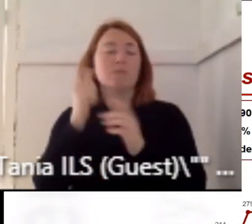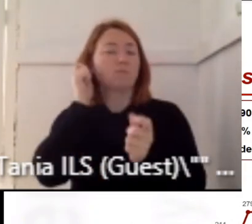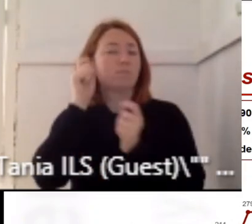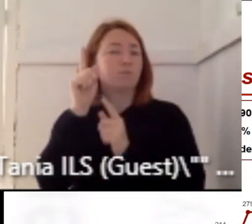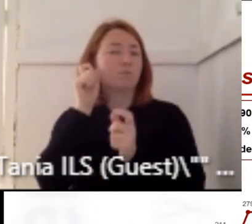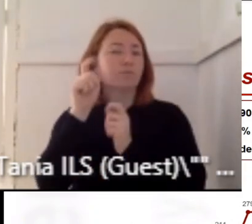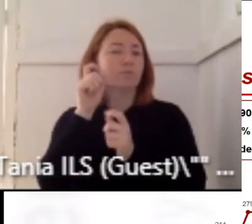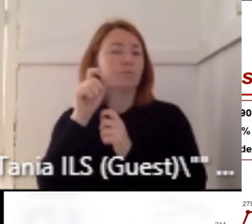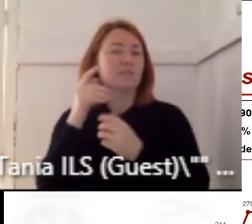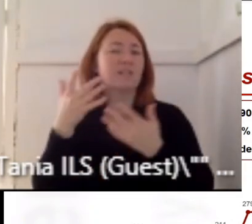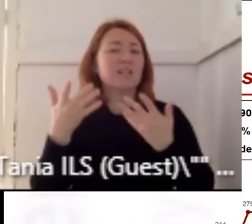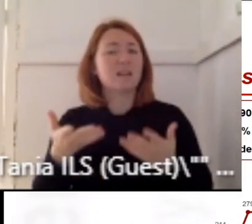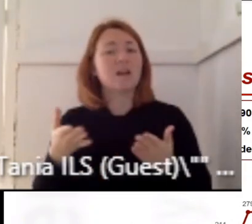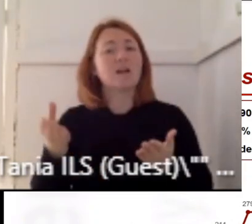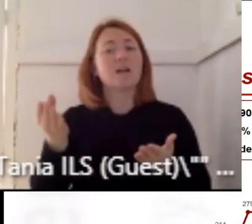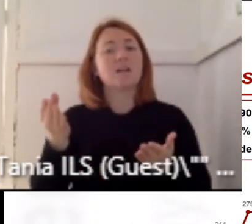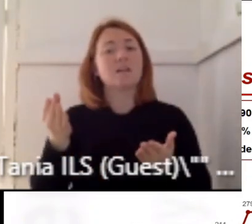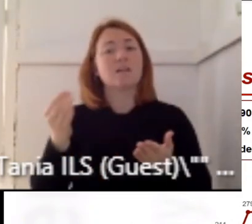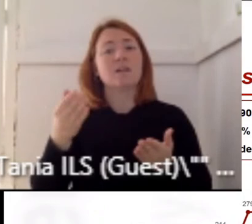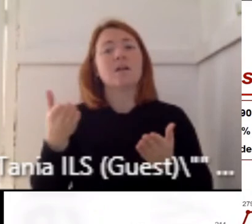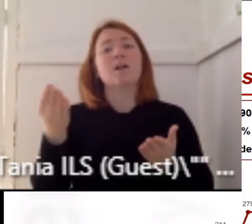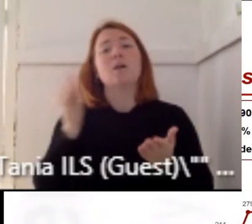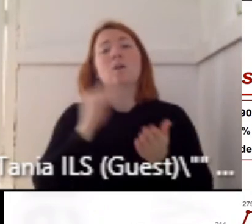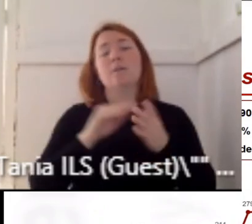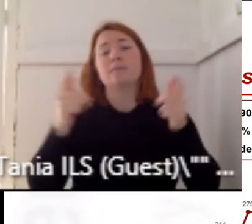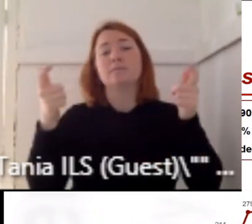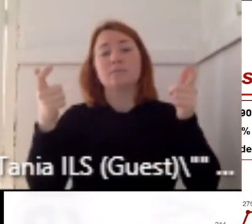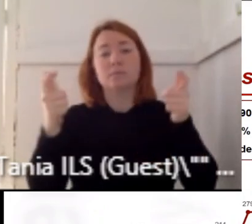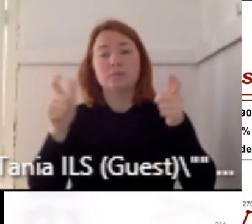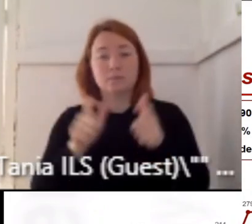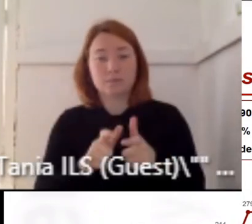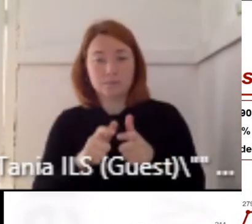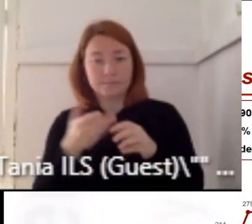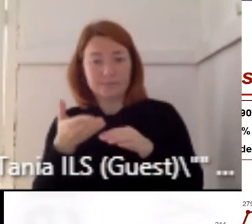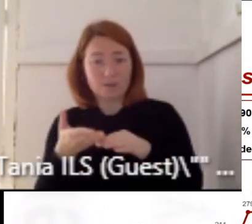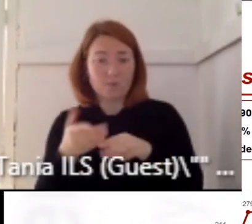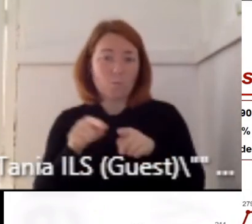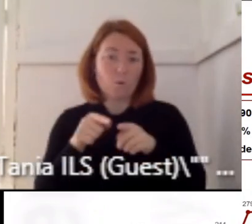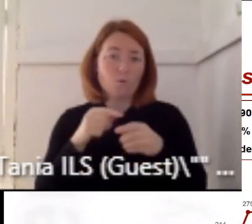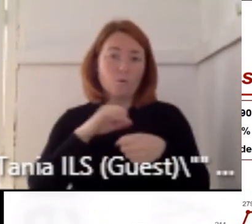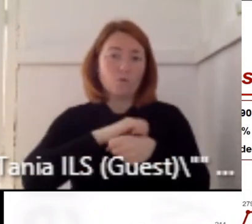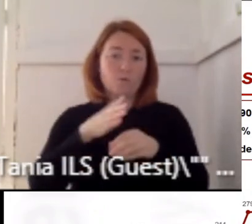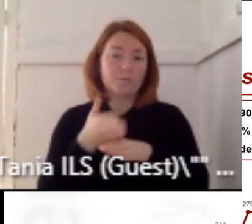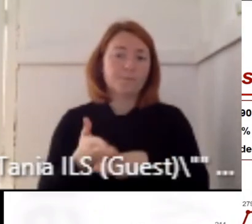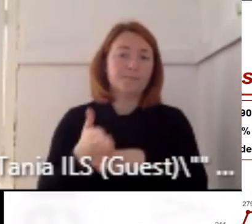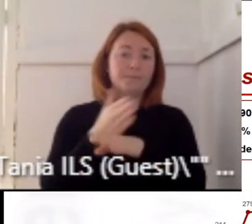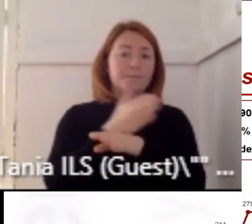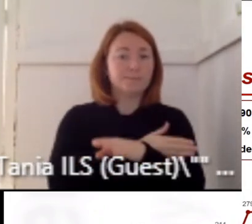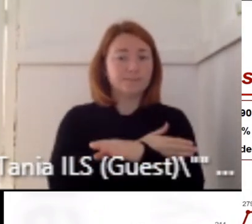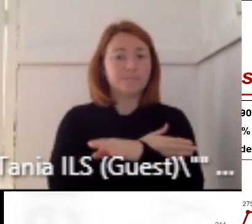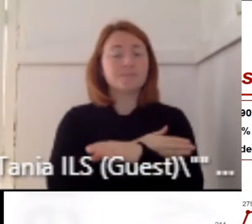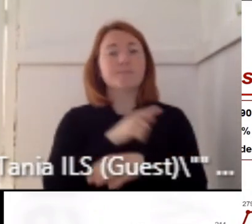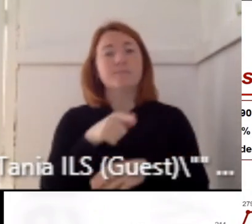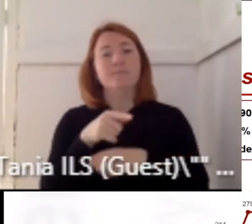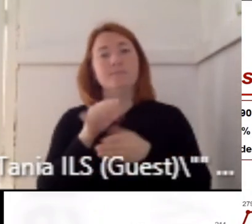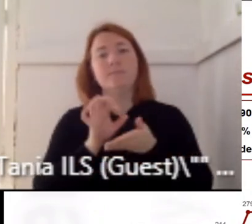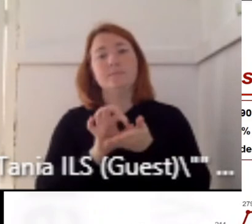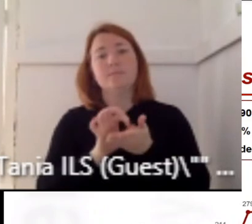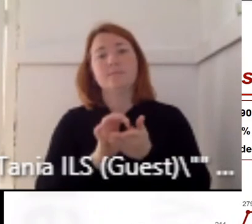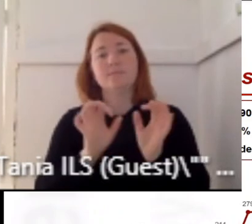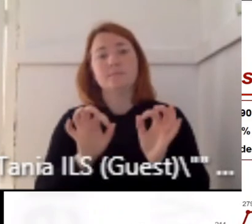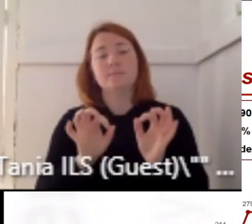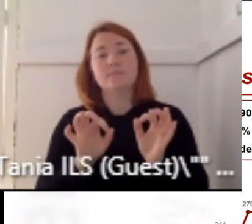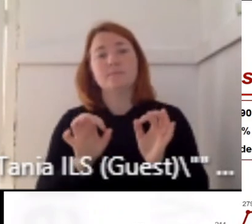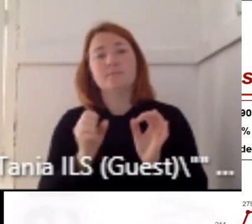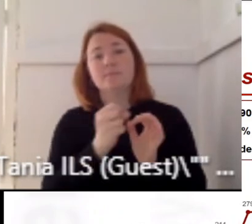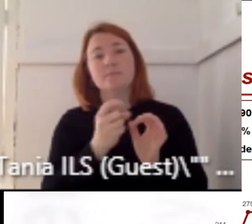d'avui s'estan tornant als valors d'abans de la crisi, però és evident doncs, que aquest servei, que en alguns moments fins i tot doncs, va tenir